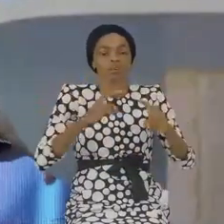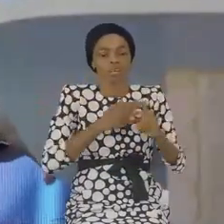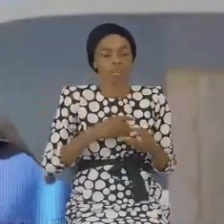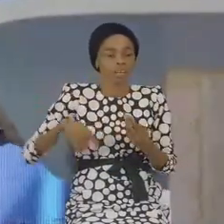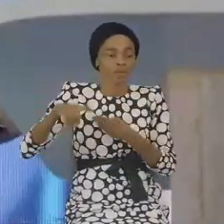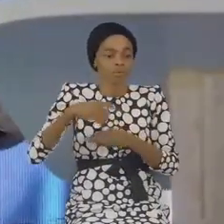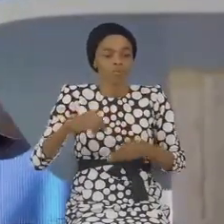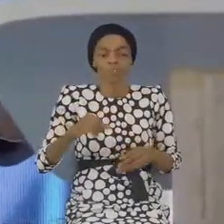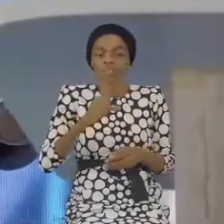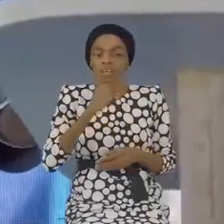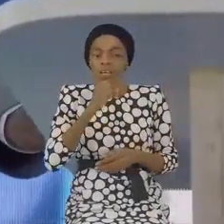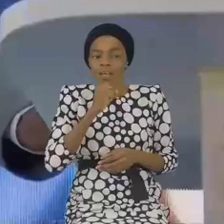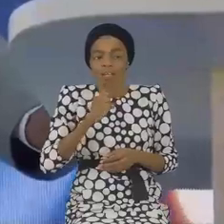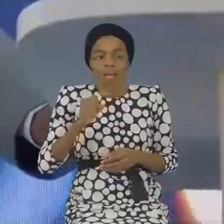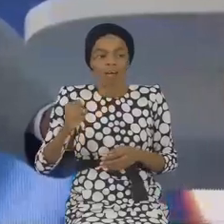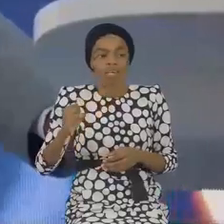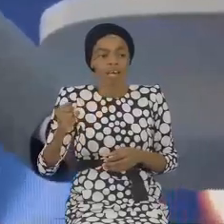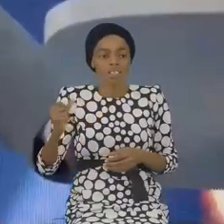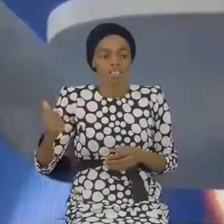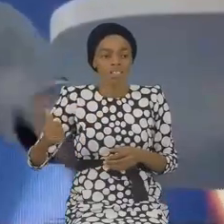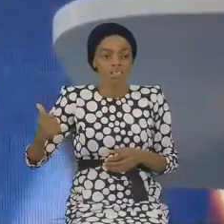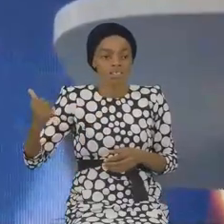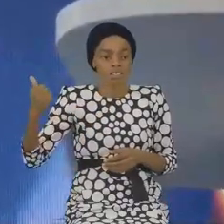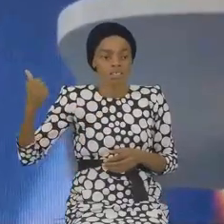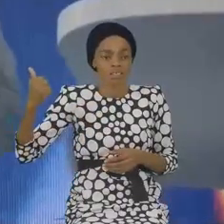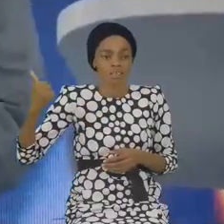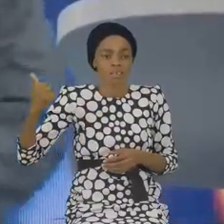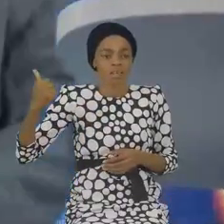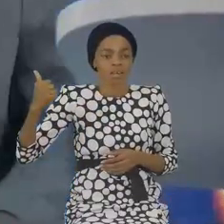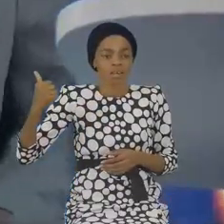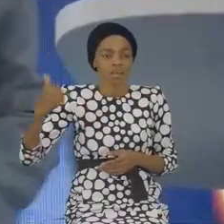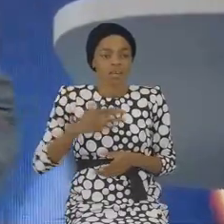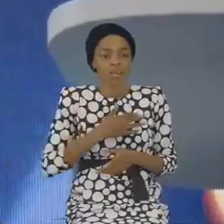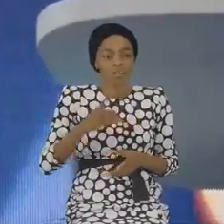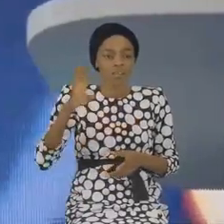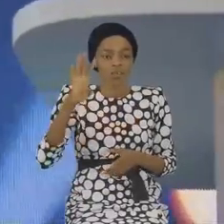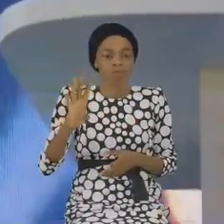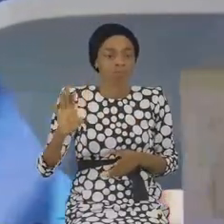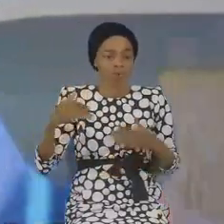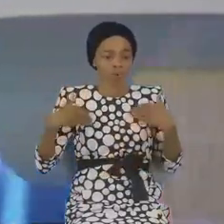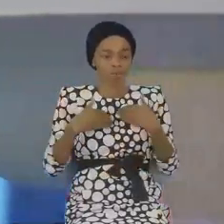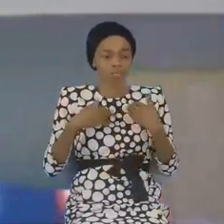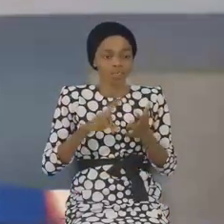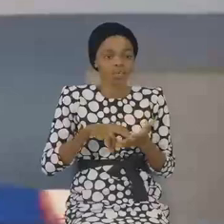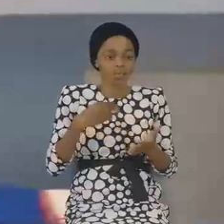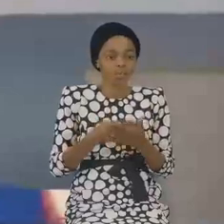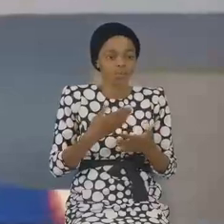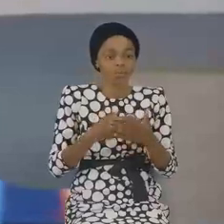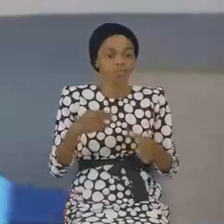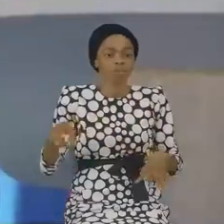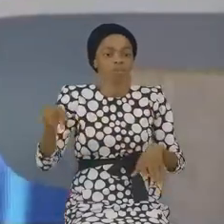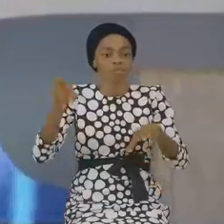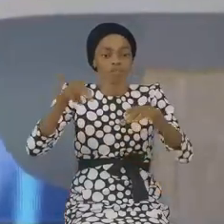ils se prosternèrent sur leur face devant le trône, et ils adorèrent Dieu, en